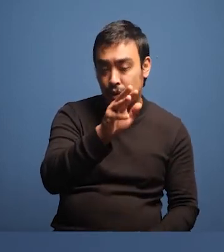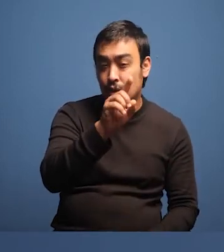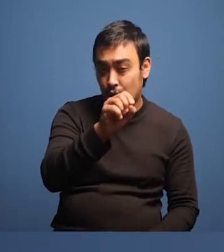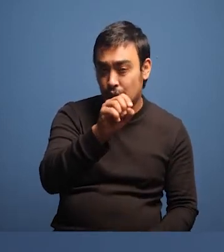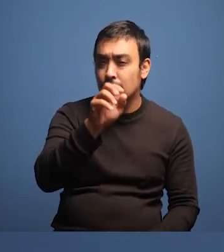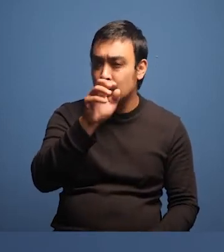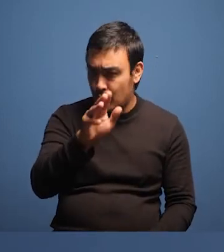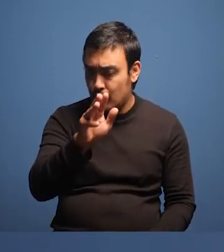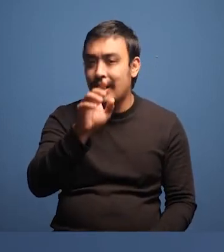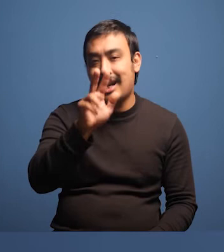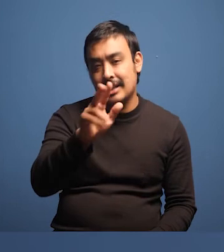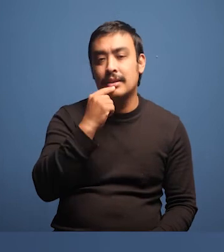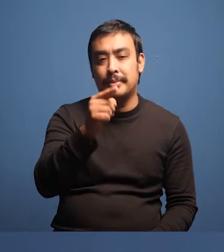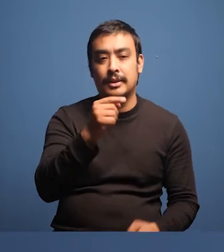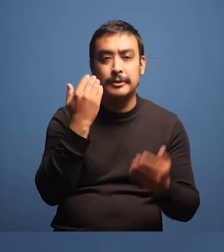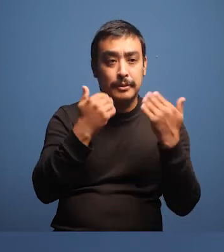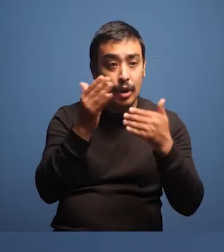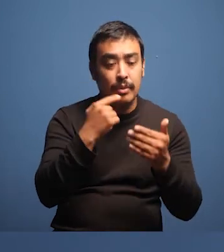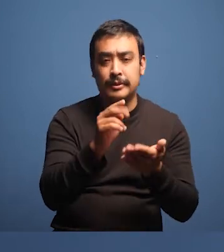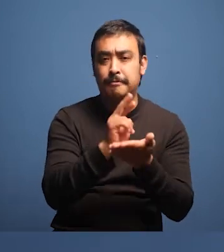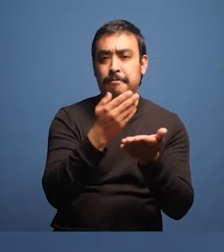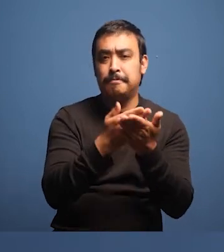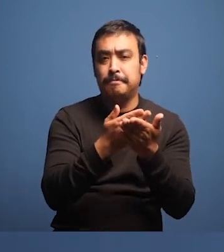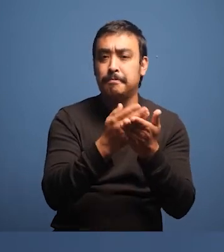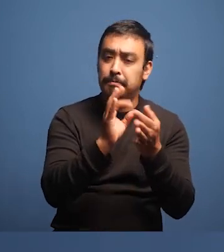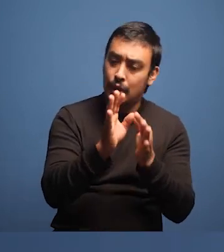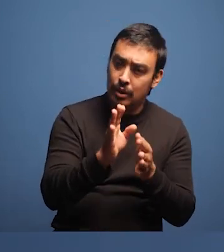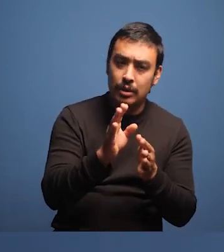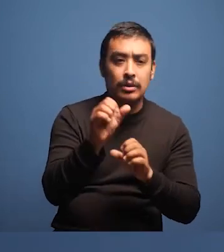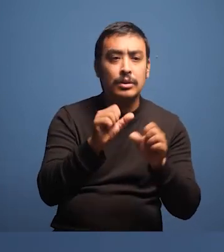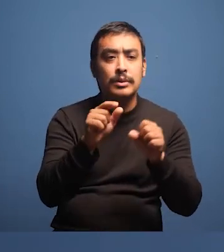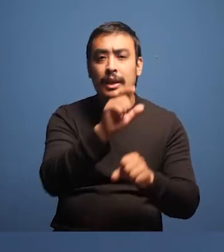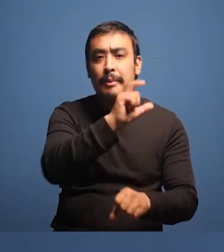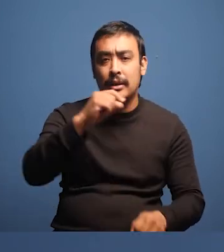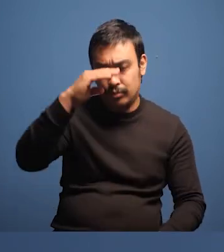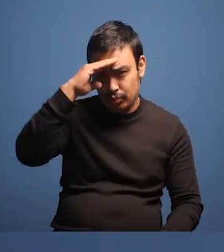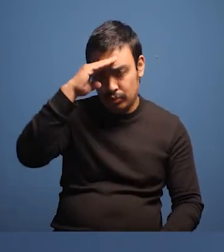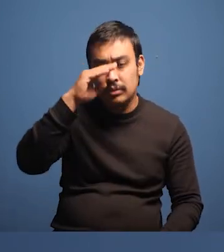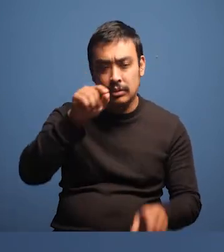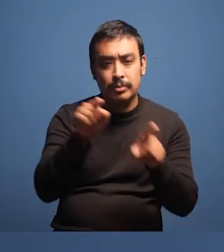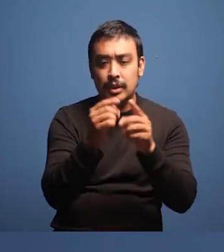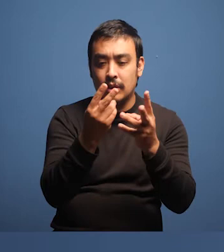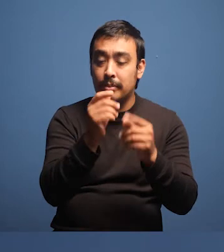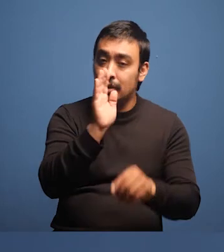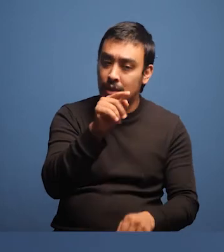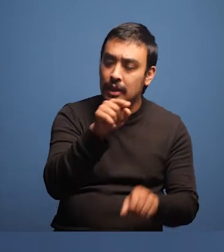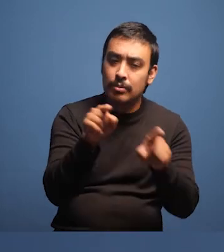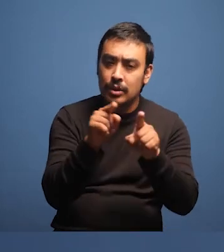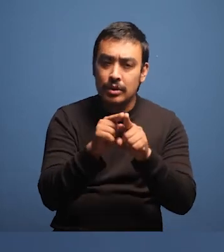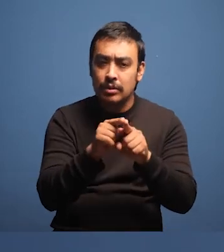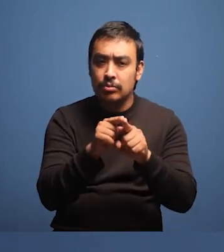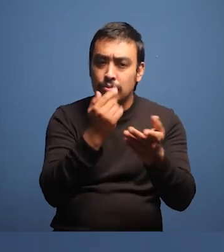अथवा अनलाइन कुनै एब्युज भयो भने त्यहाँ गएर रिपोर्ट गर्न सक्नुहुन्छ। र सधैँ जस्तो हामीसँग भएको भने नेपाल पुलिसको 100 नम्बर त भइहाल्यो होइन, त्यहाँ पनि गएर तपाईँले रिपोर्ट